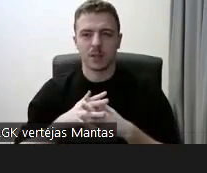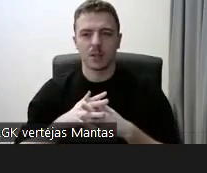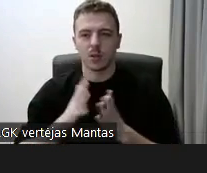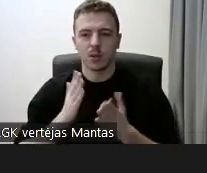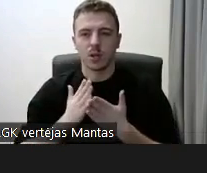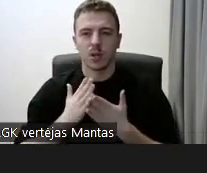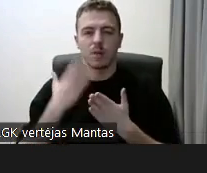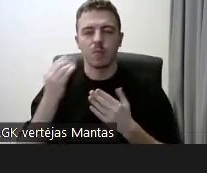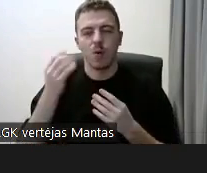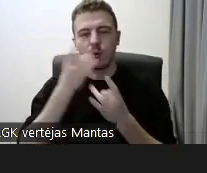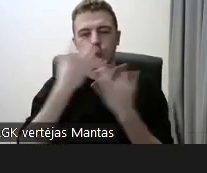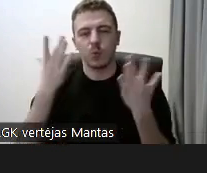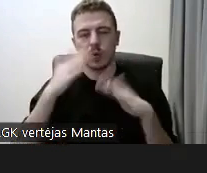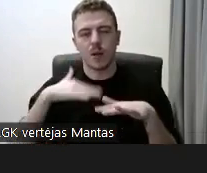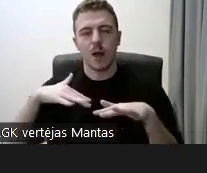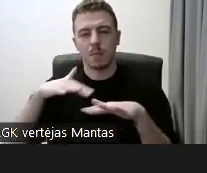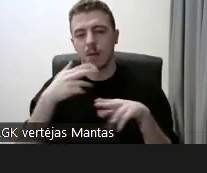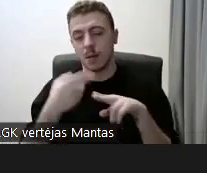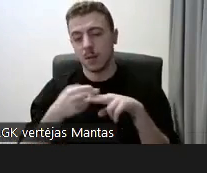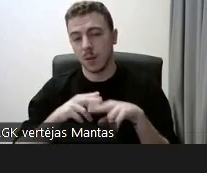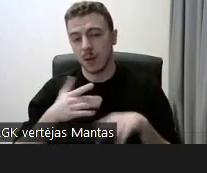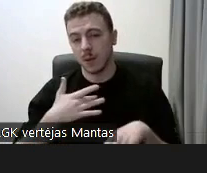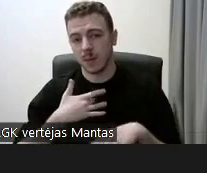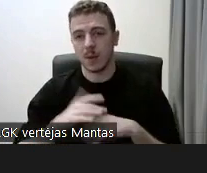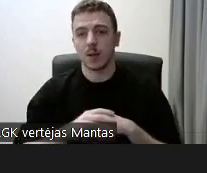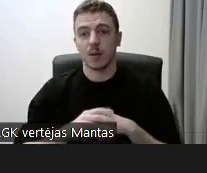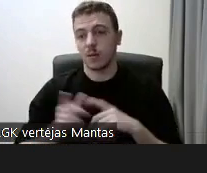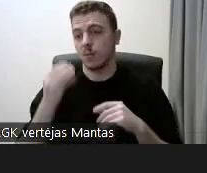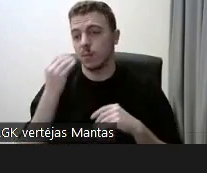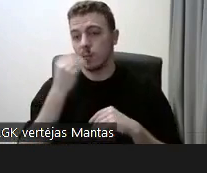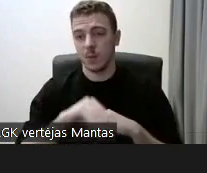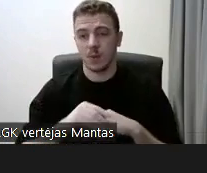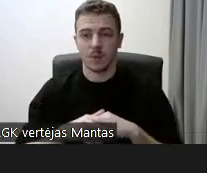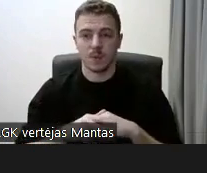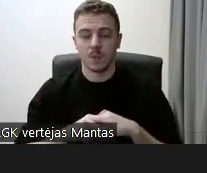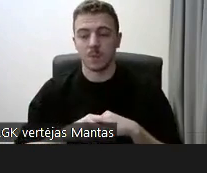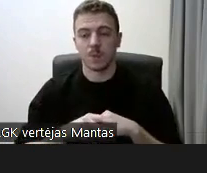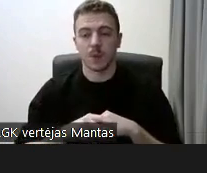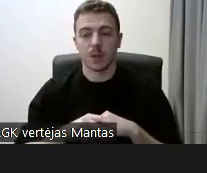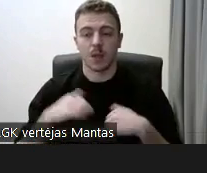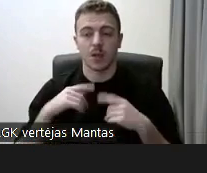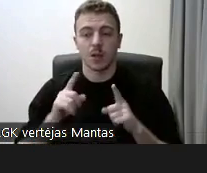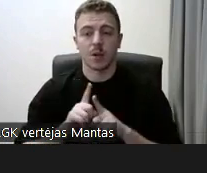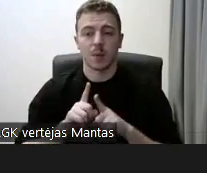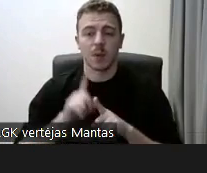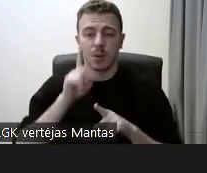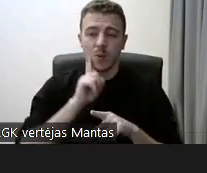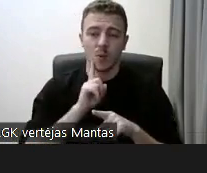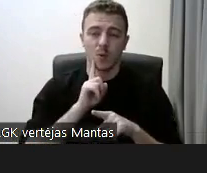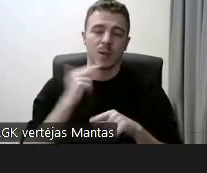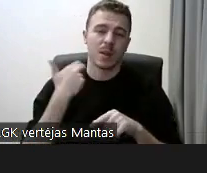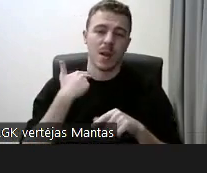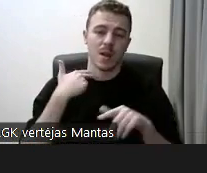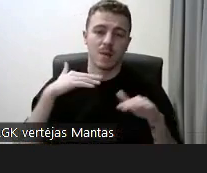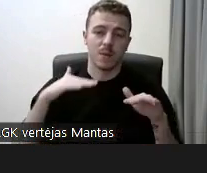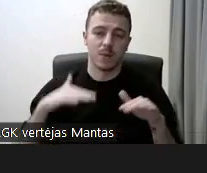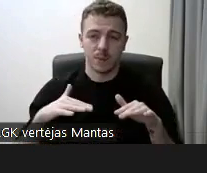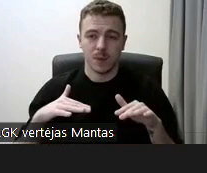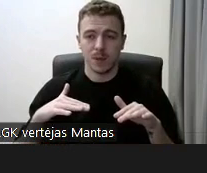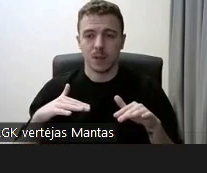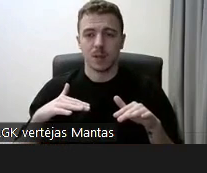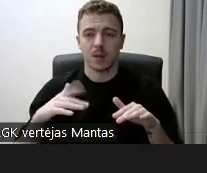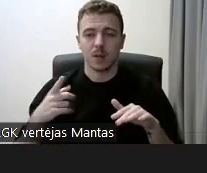jūsų kultūrinė aplinka ir tai puiku. Ir aš taip pat noriu, kad Jungtinėje karalystėje, netgi ir